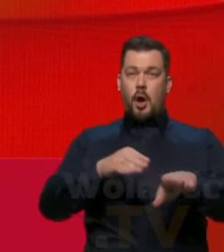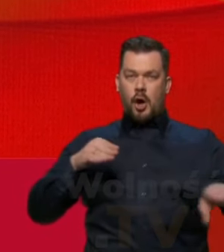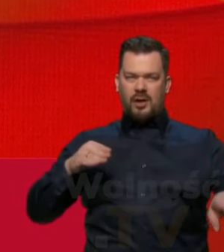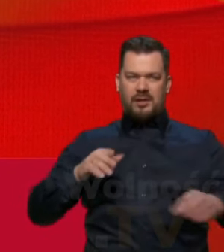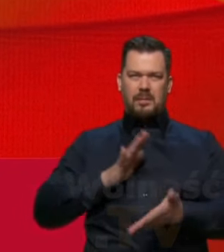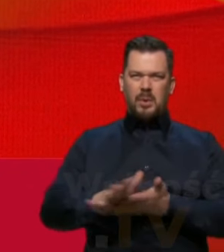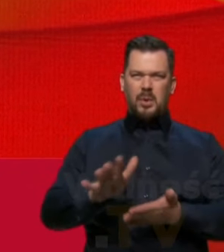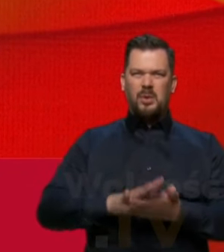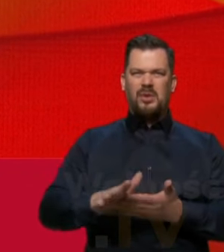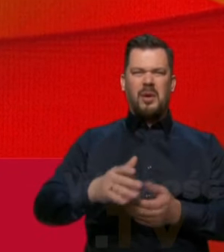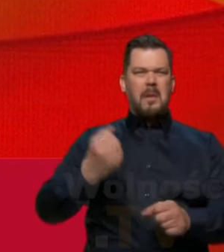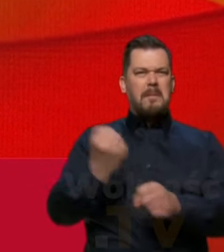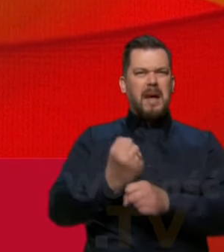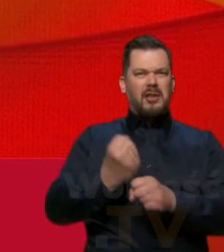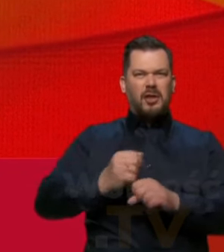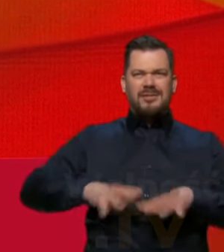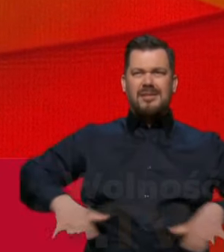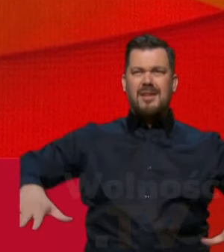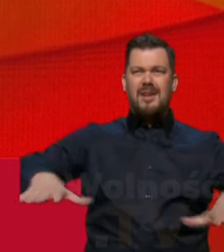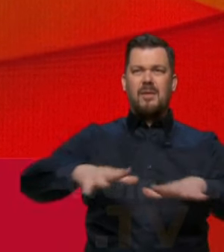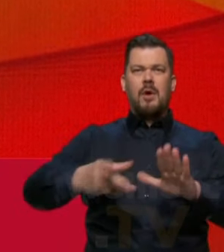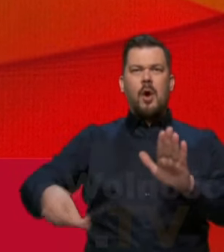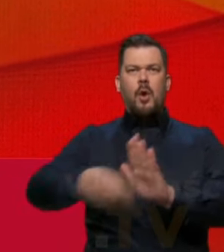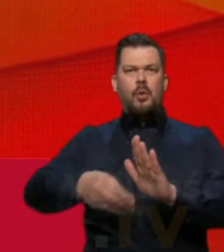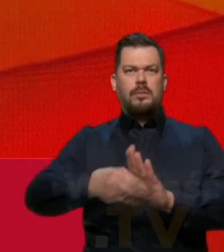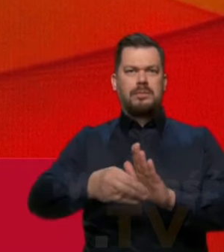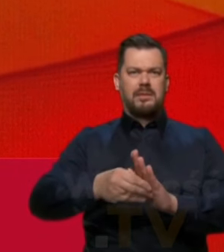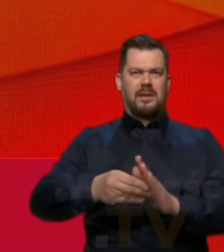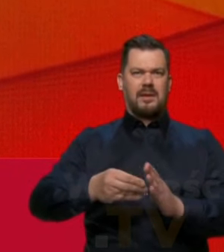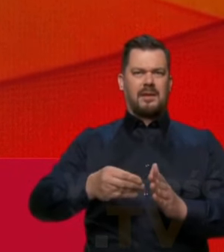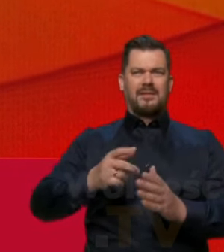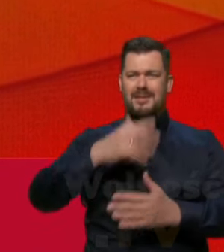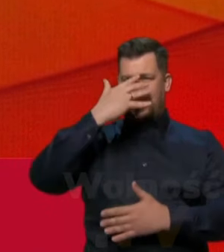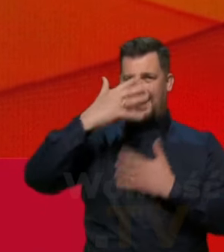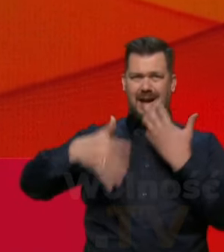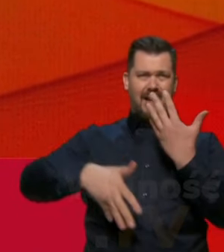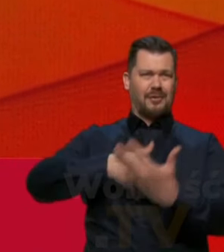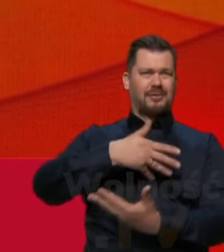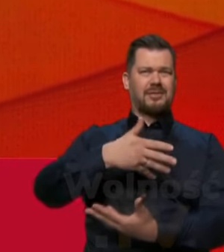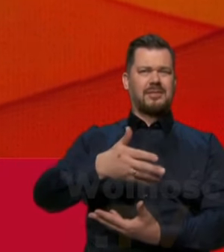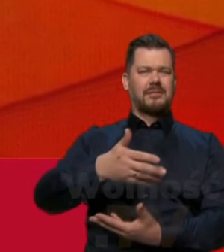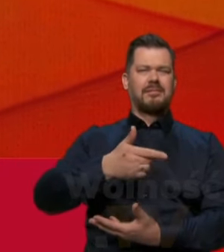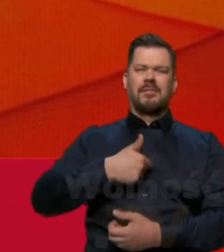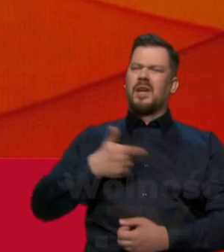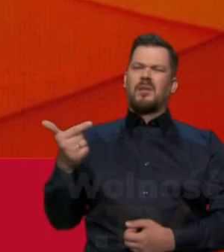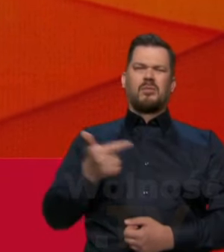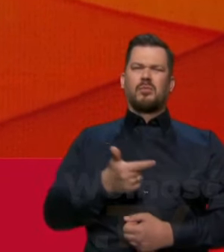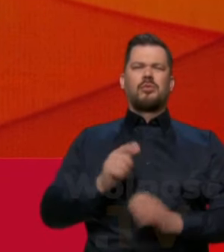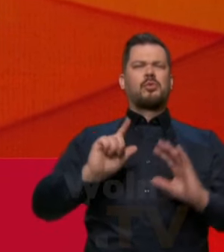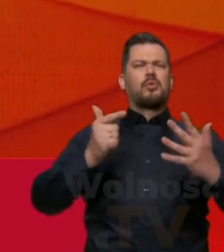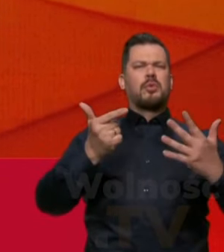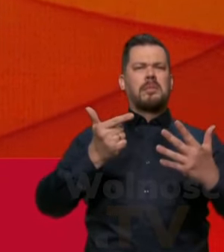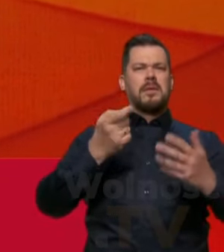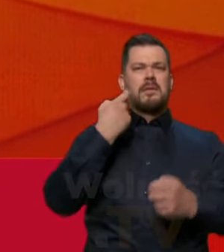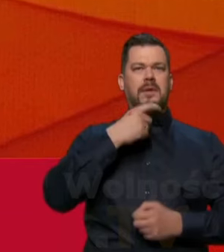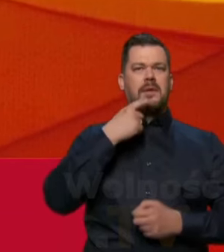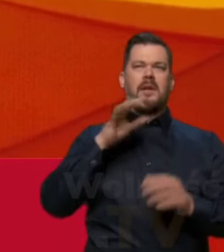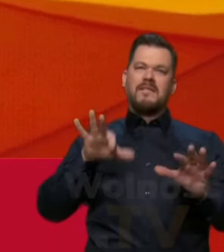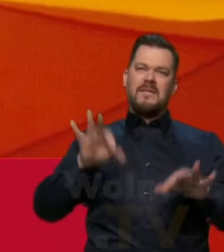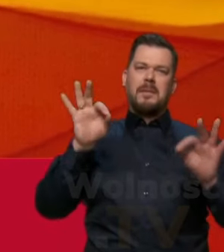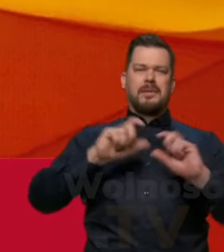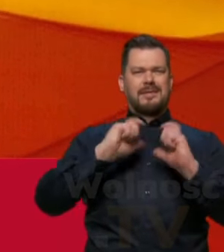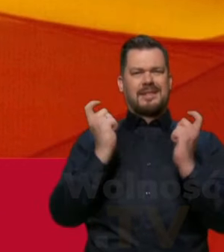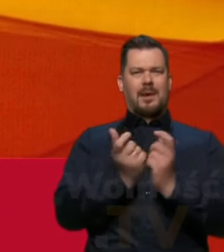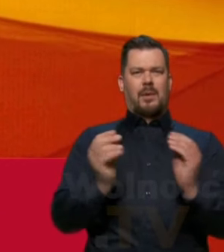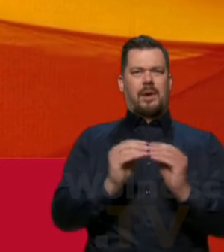brud, betonozę, korupcję w Urzędzie Miasta. Mamy chaos i musimy wybrać 7 kwietnia gospodarza na pełen